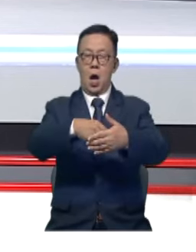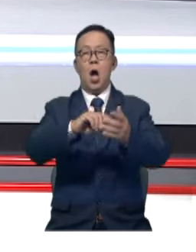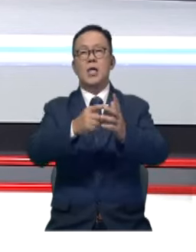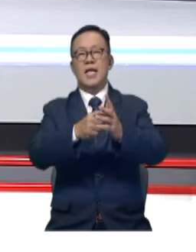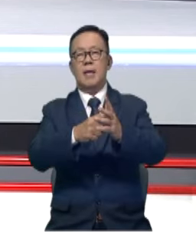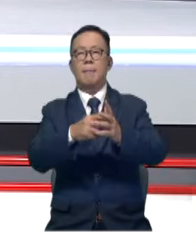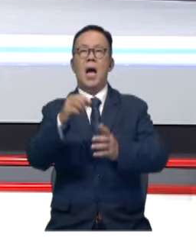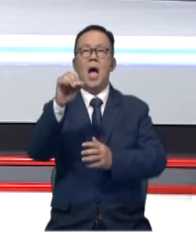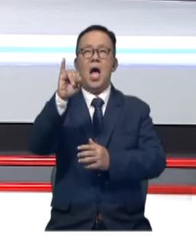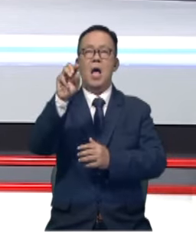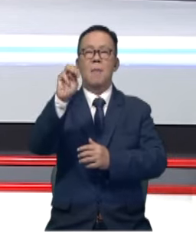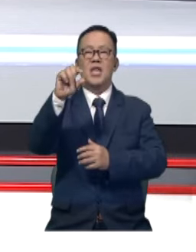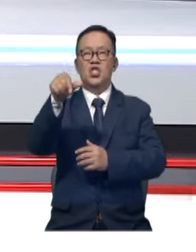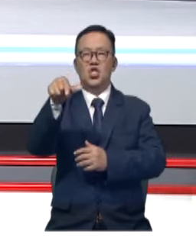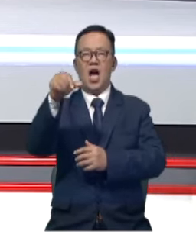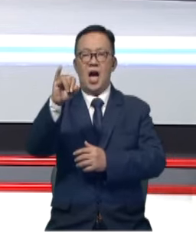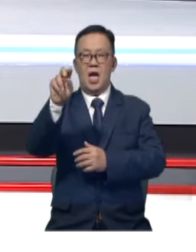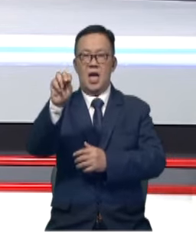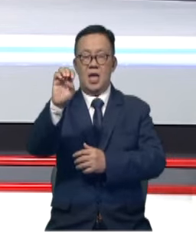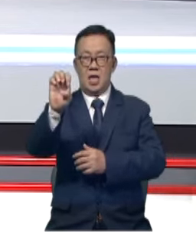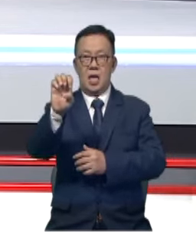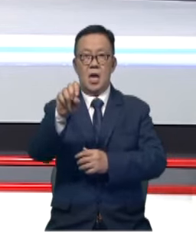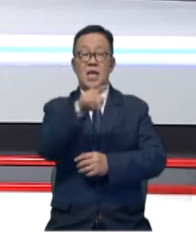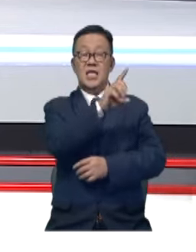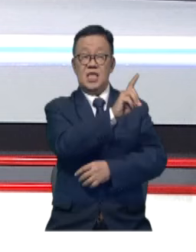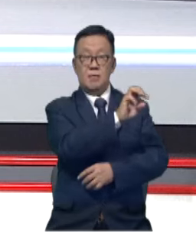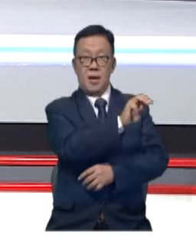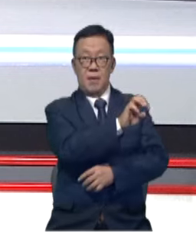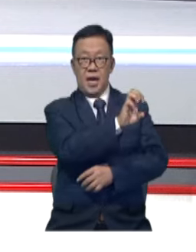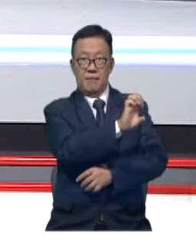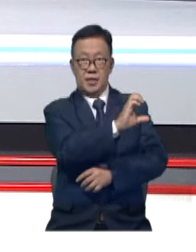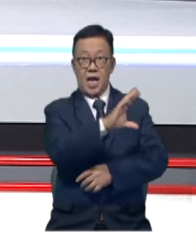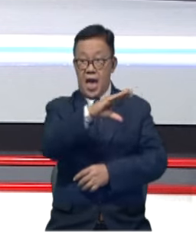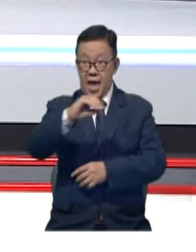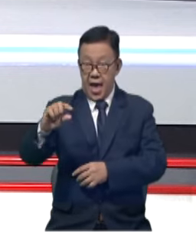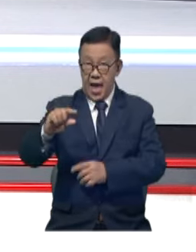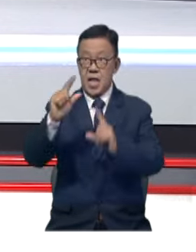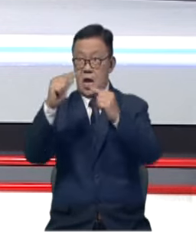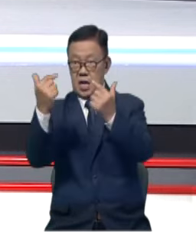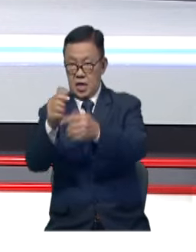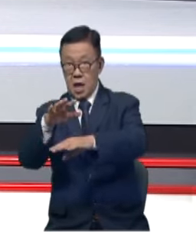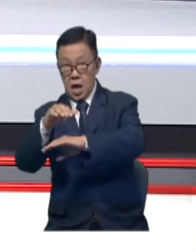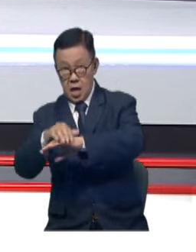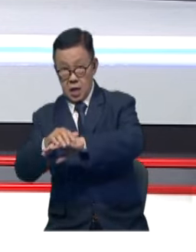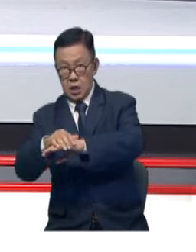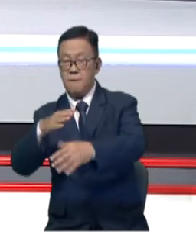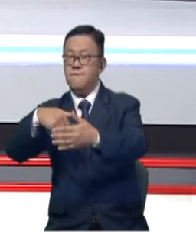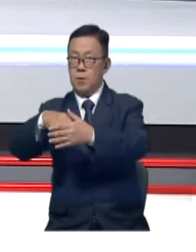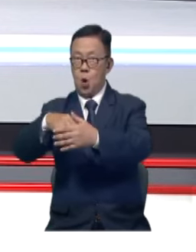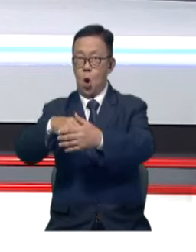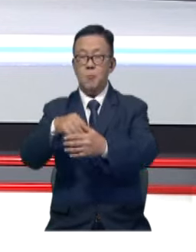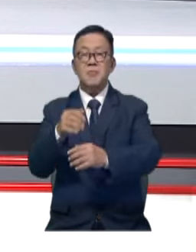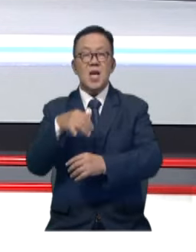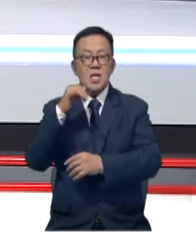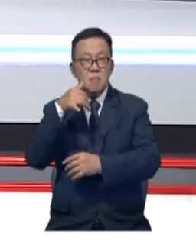Pesta Bola Sepak Imagine antara pasukan DPMMFC dengan legenda Liga Perdana Inggeris. Perlawanan berlangsung semalam